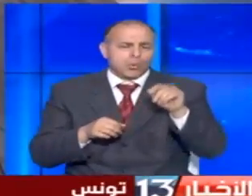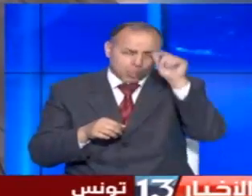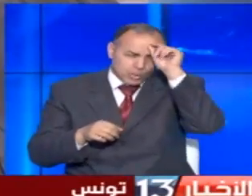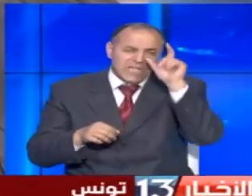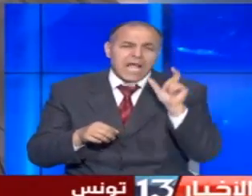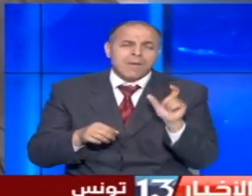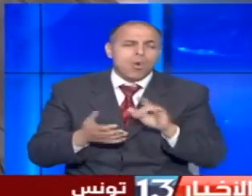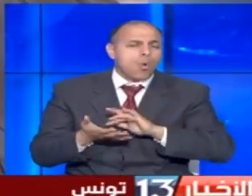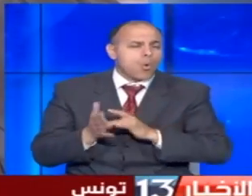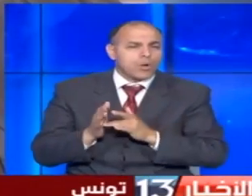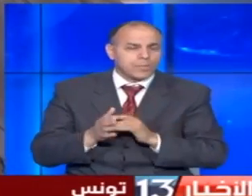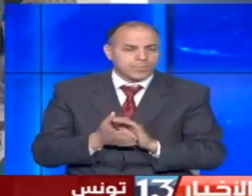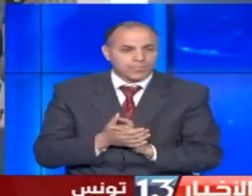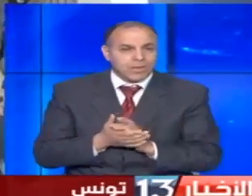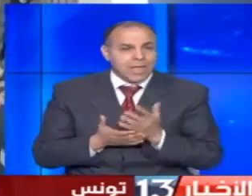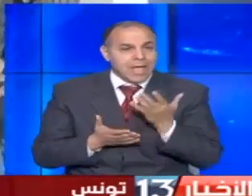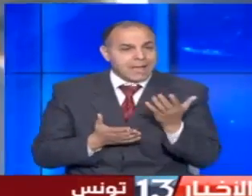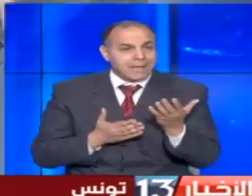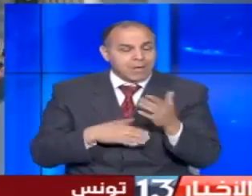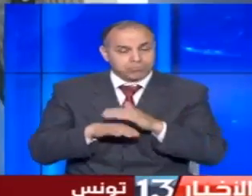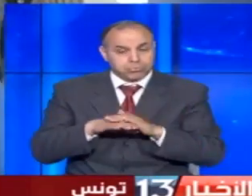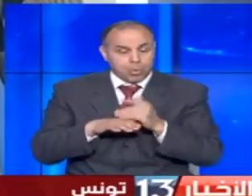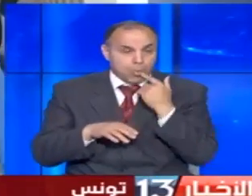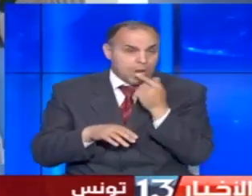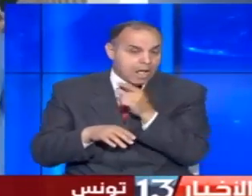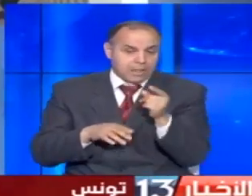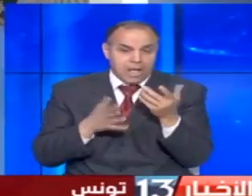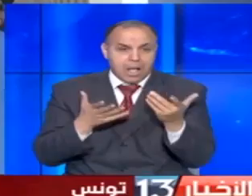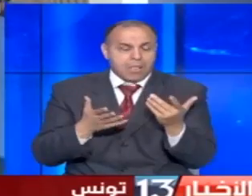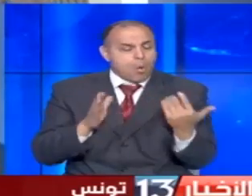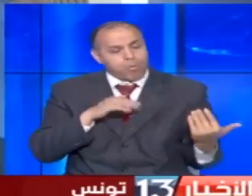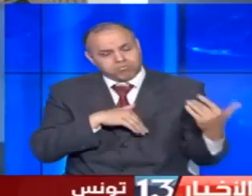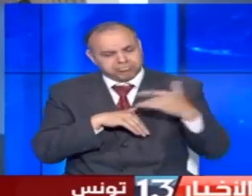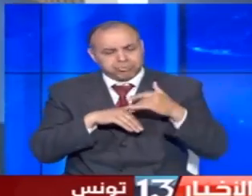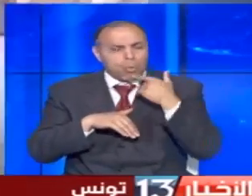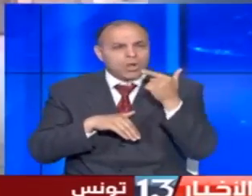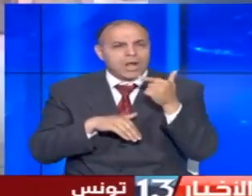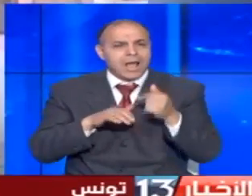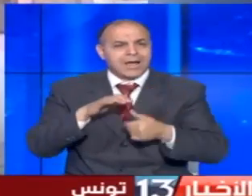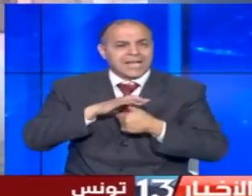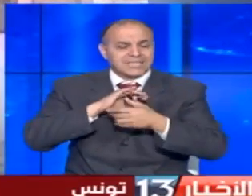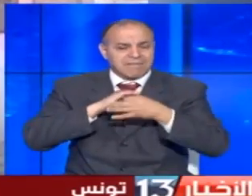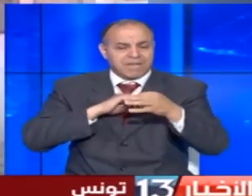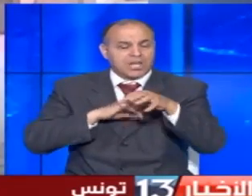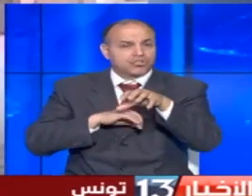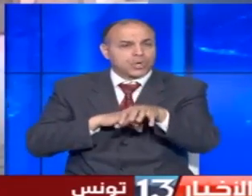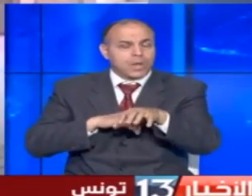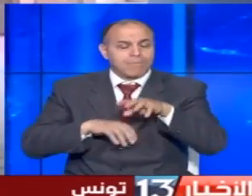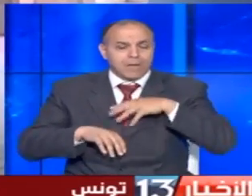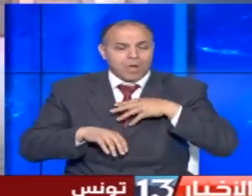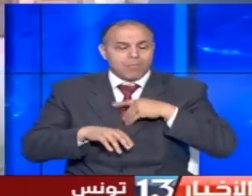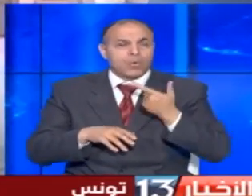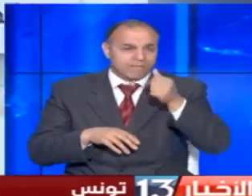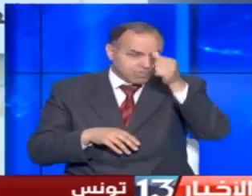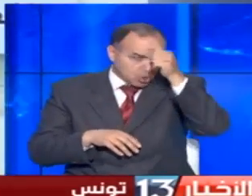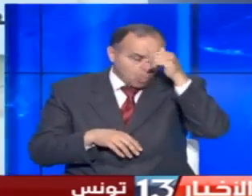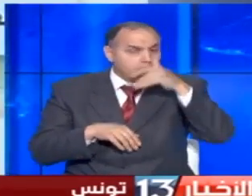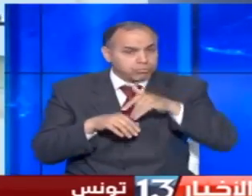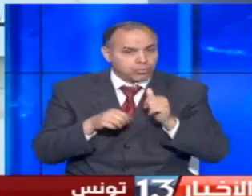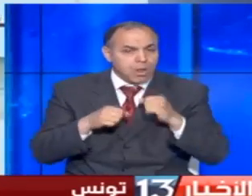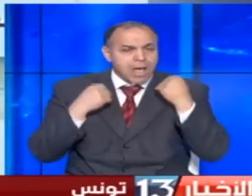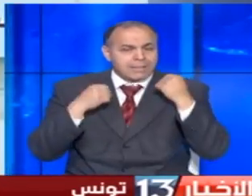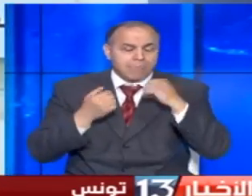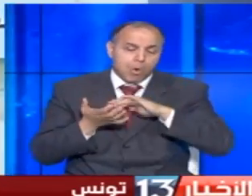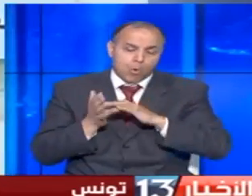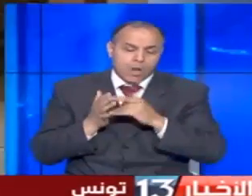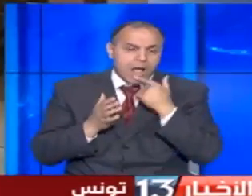الجمهوريه لت اليوم على خلفيه ما وصفوه بالاعتداء السافر على رئيس الفرع الجهوي للمحامين بجنوبه اضراب